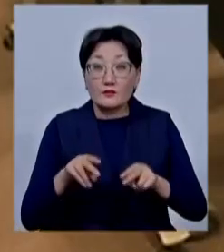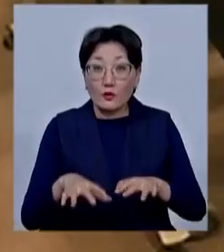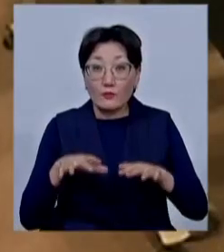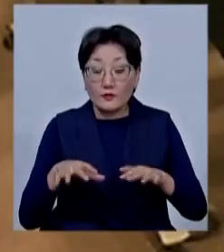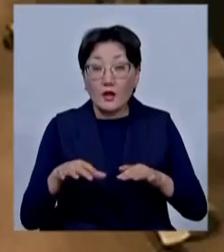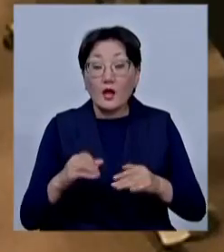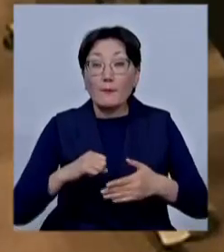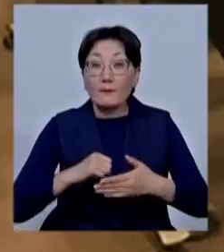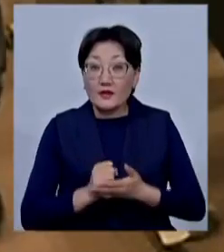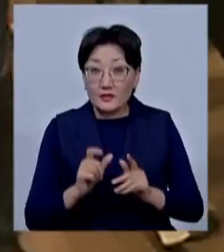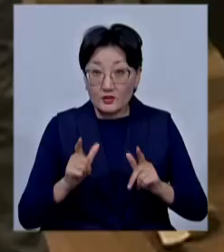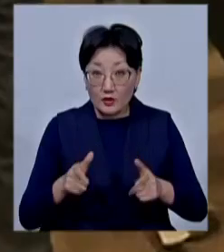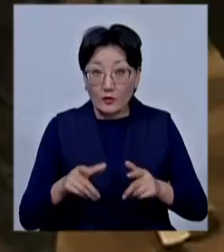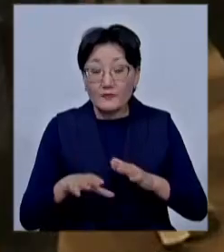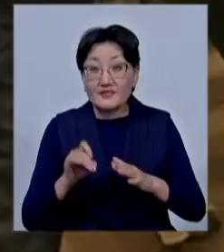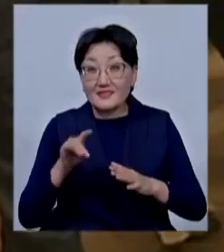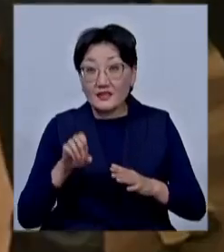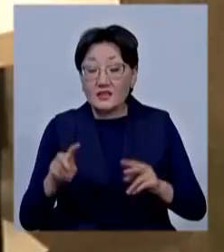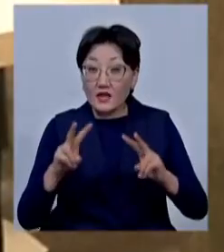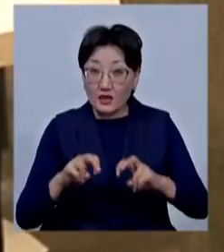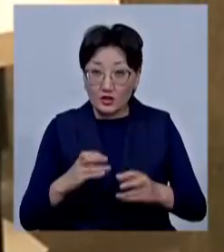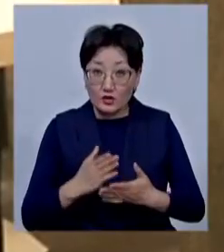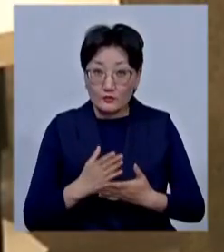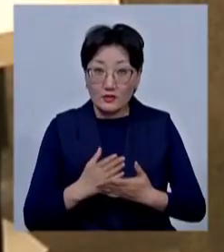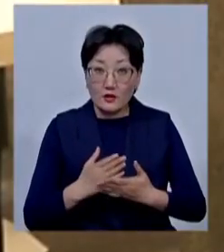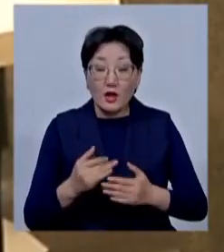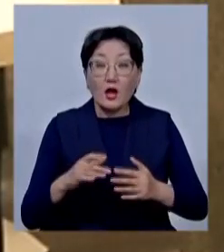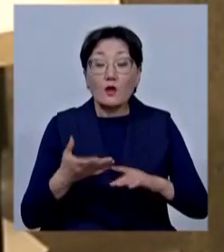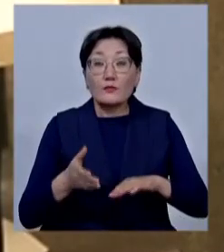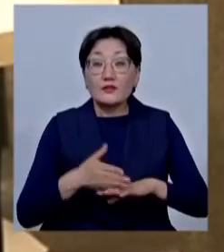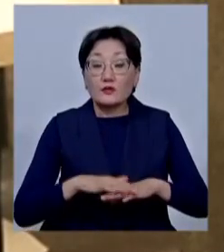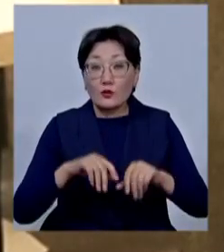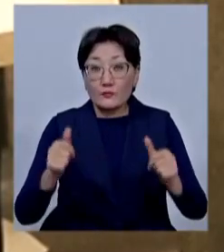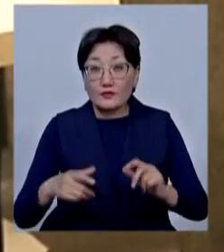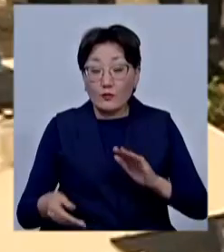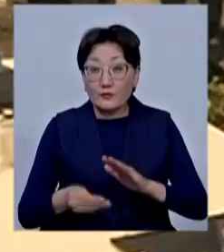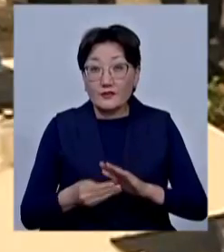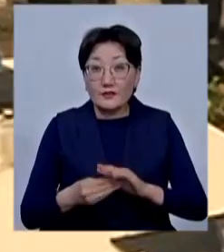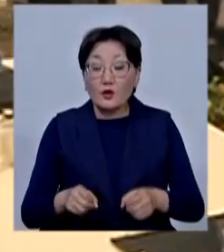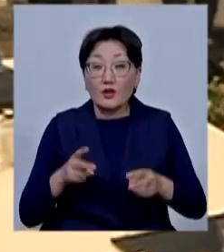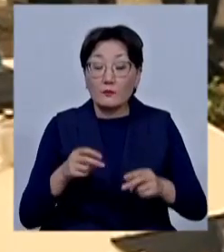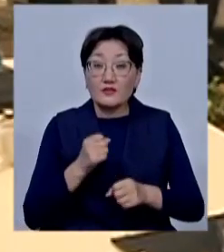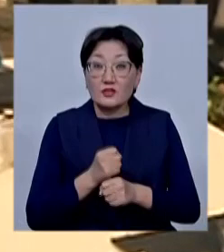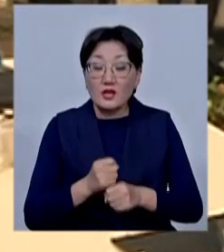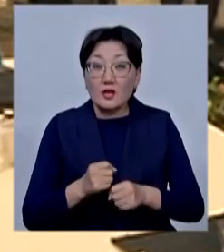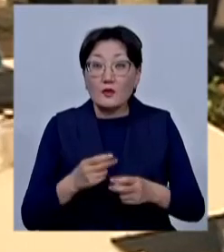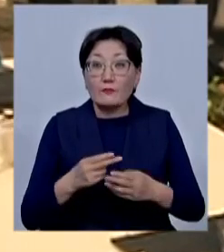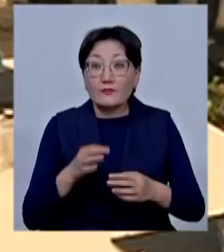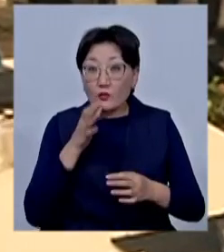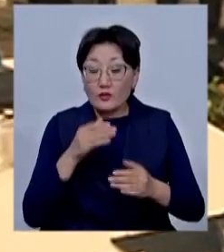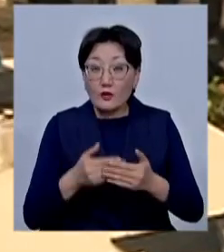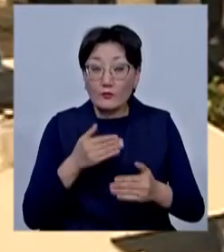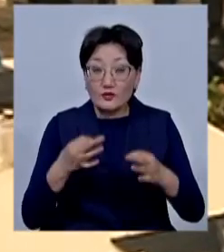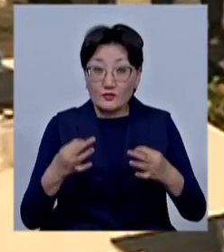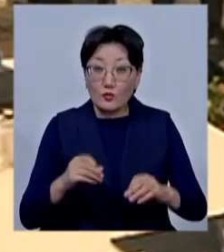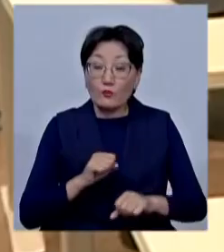мәжілісінде мақұлданған, енді сенатта қаралып жатыр. Бұдан бөлек ауыр түрдегі жемқорлық қылмыстарын жасағандарды шартты түрде мерзімінен бұрын